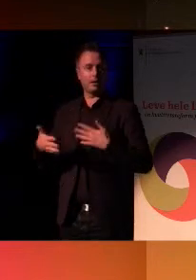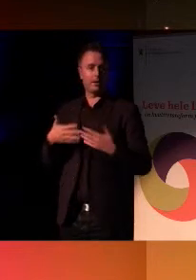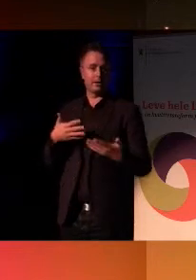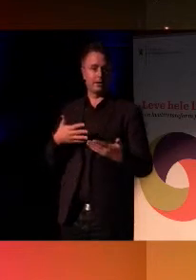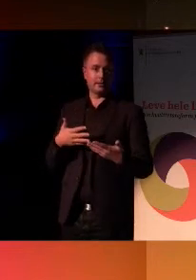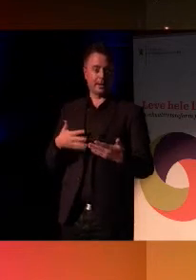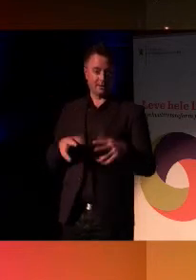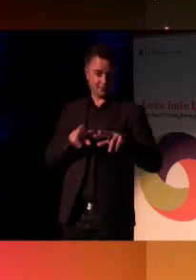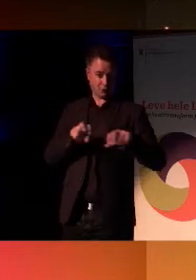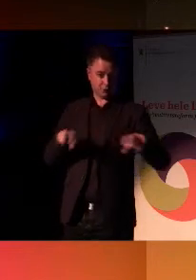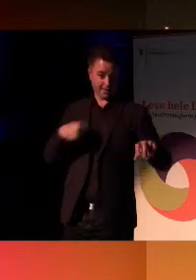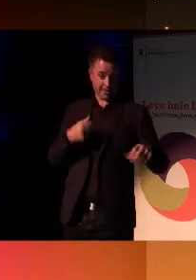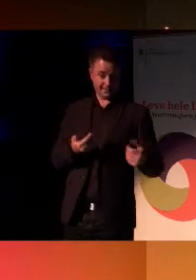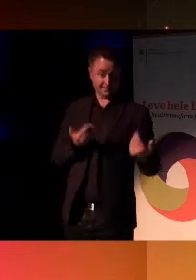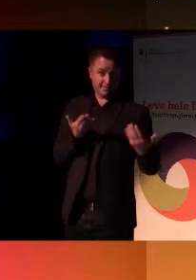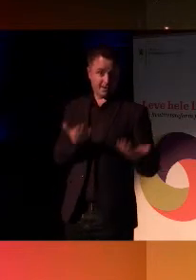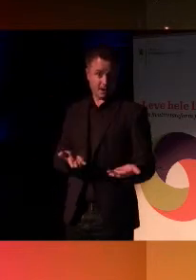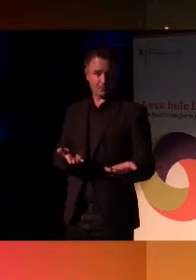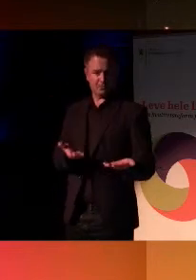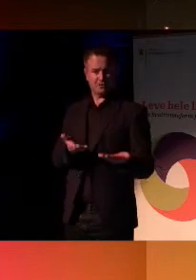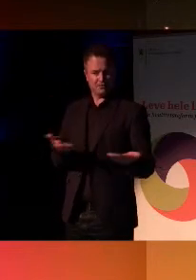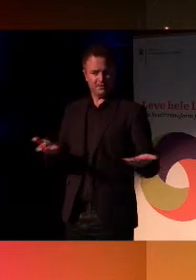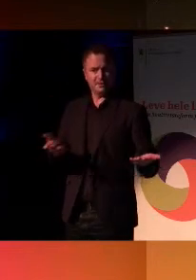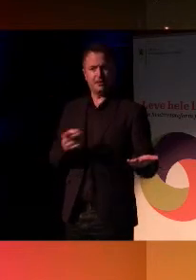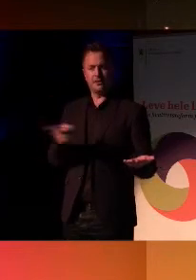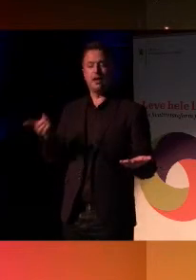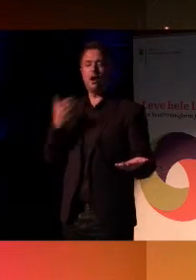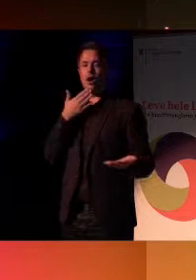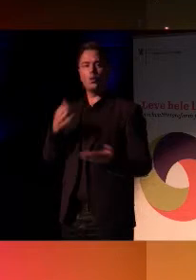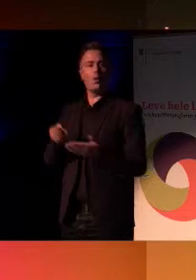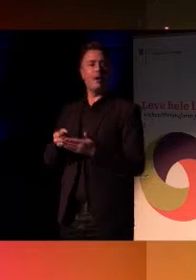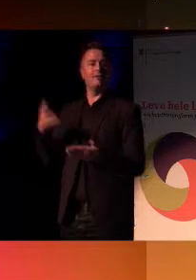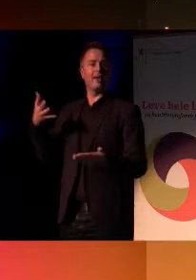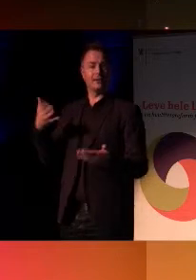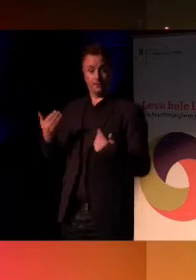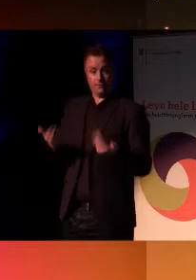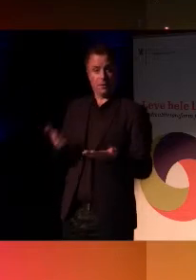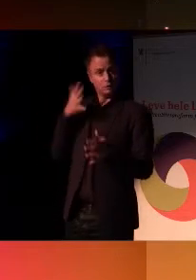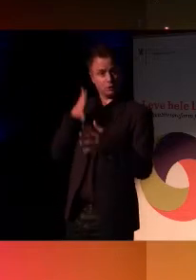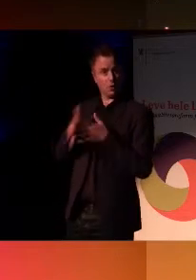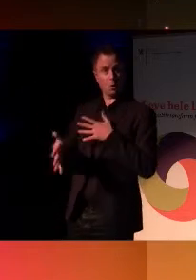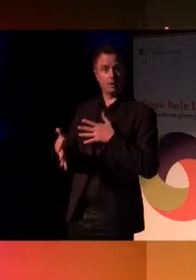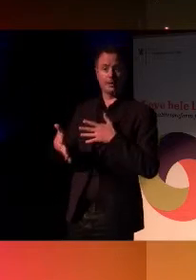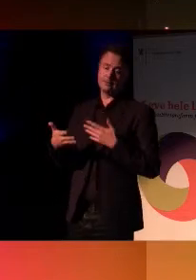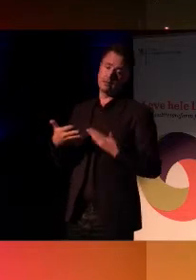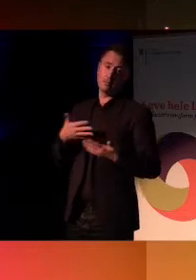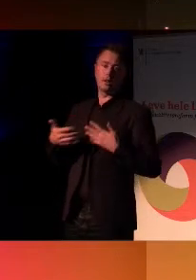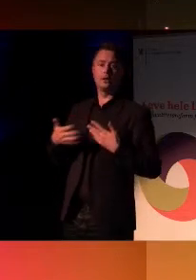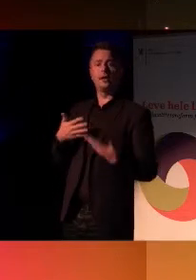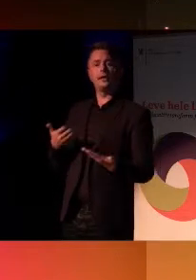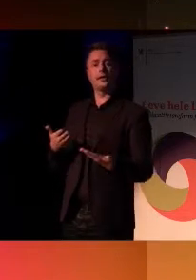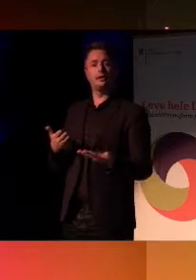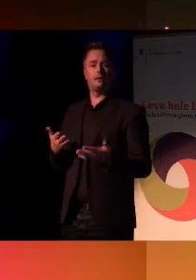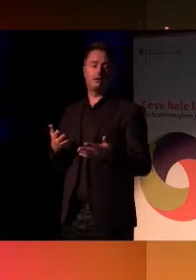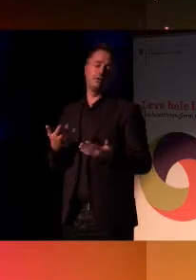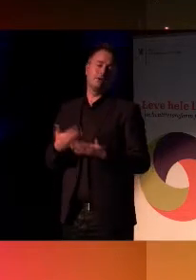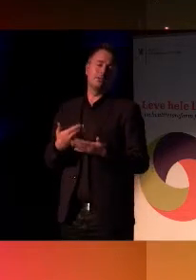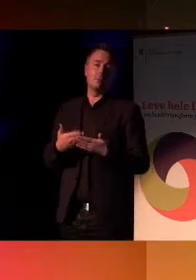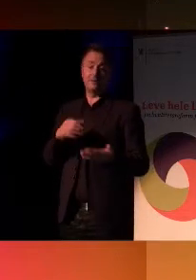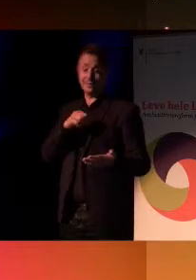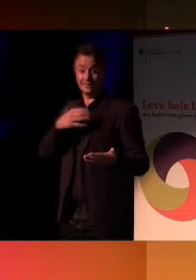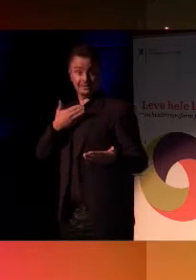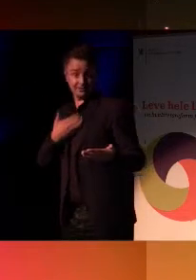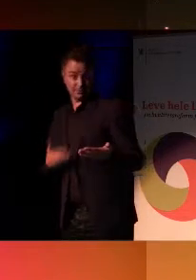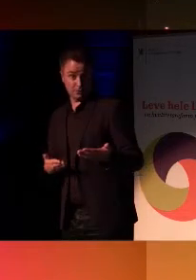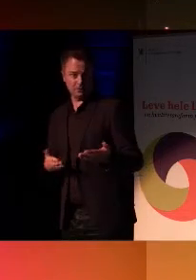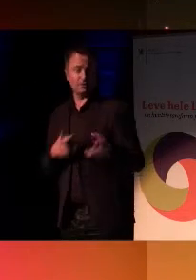trukket frem der, den er en av mange som viser at eldre har like god effekt av psykologisk behandling for depresjon som yngre har.